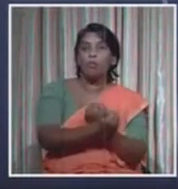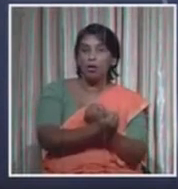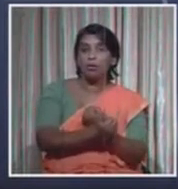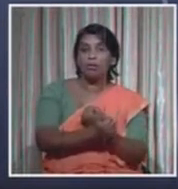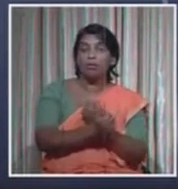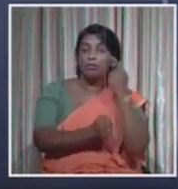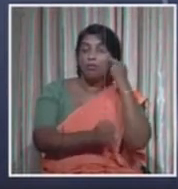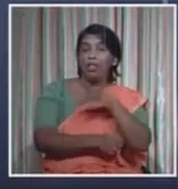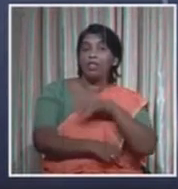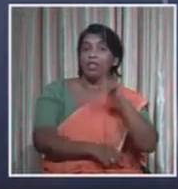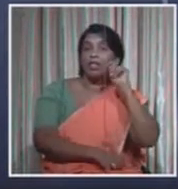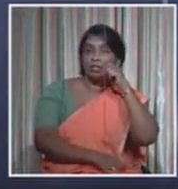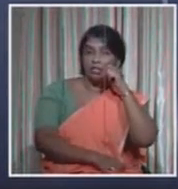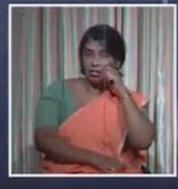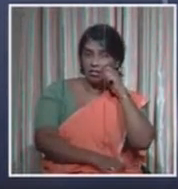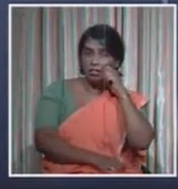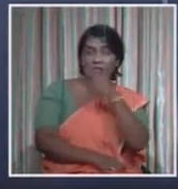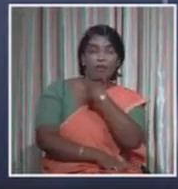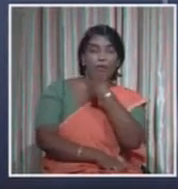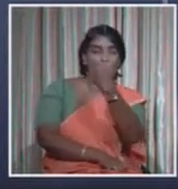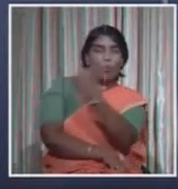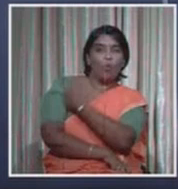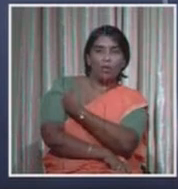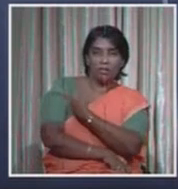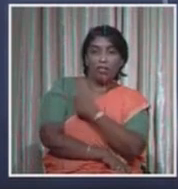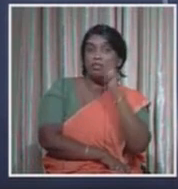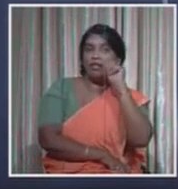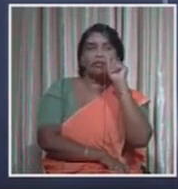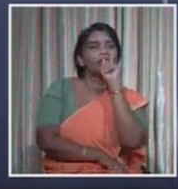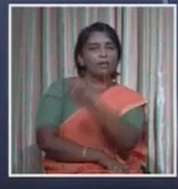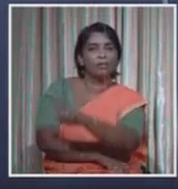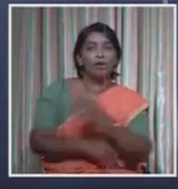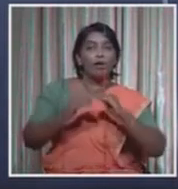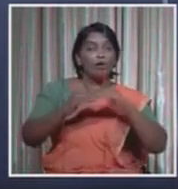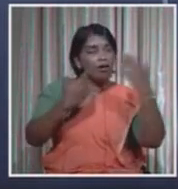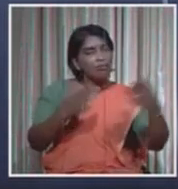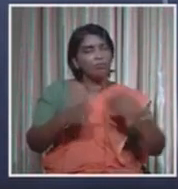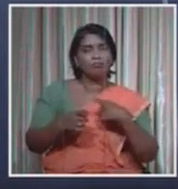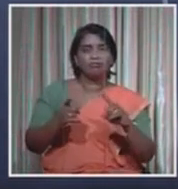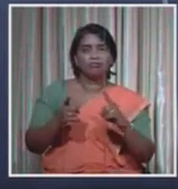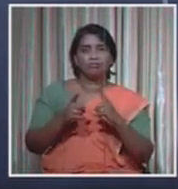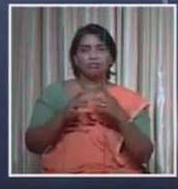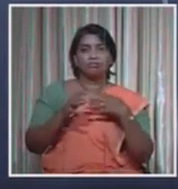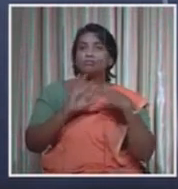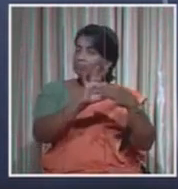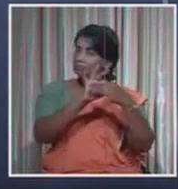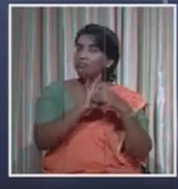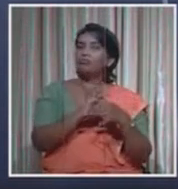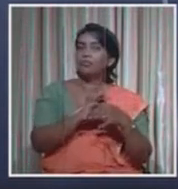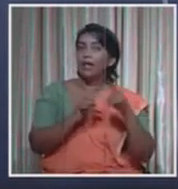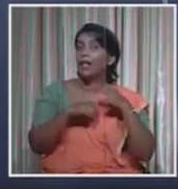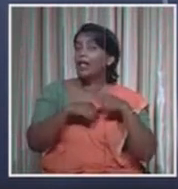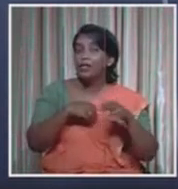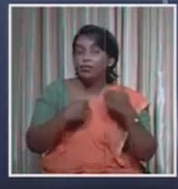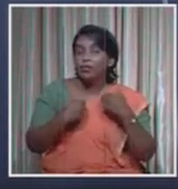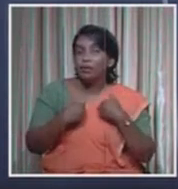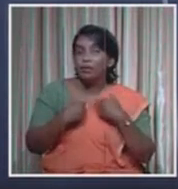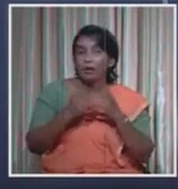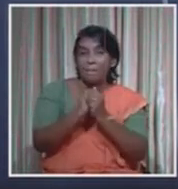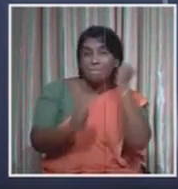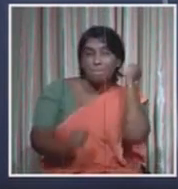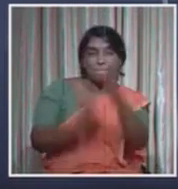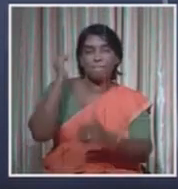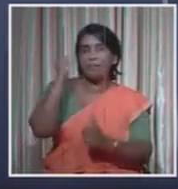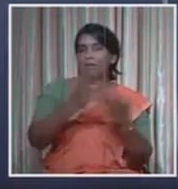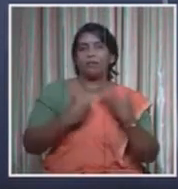පියාට ඩිලාන් අයියලා කට්ටිය මට ගහන්නවයි කියලා. එළියේ අපේ හැම සම්බන්ධතාවයක් තිබුණා. මොකද හේතුව? අපි කවදාවත් මඩ ගහගත්තේ